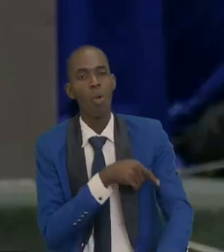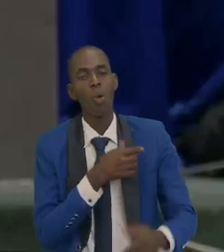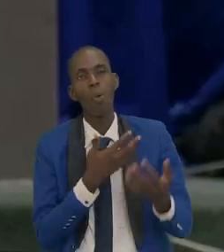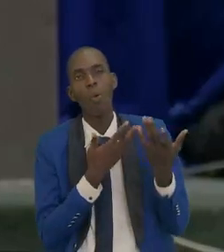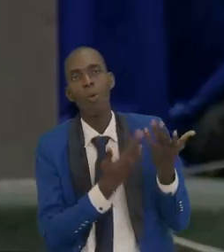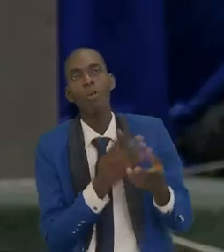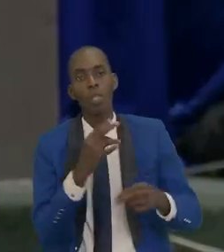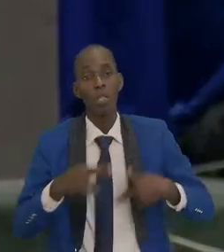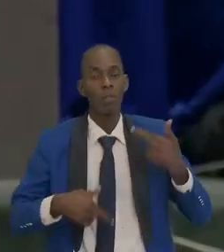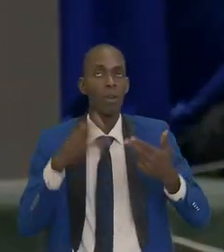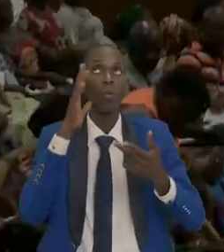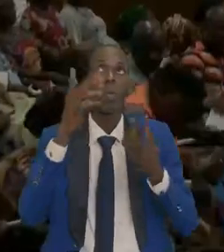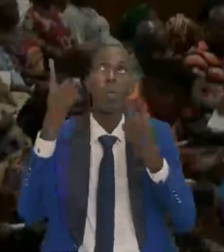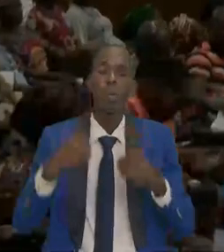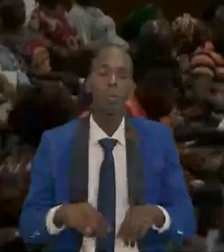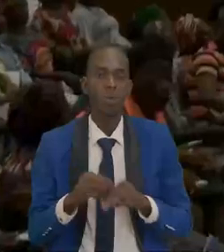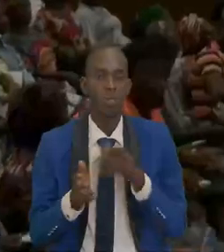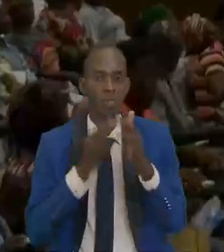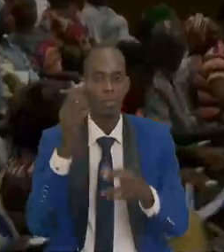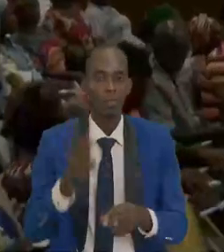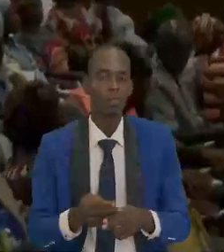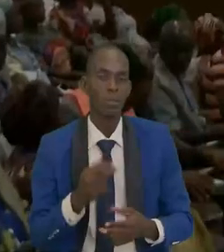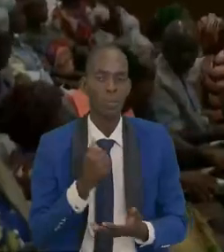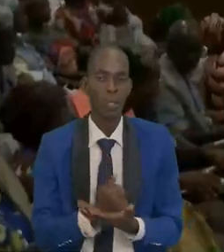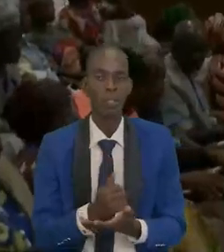longtemps attendu viendra.